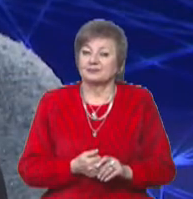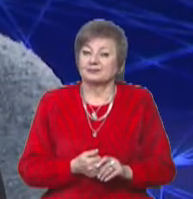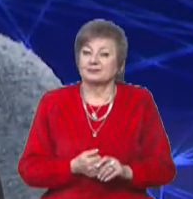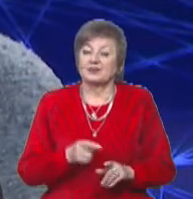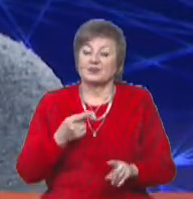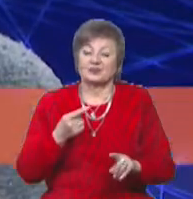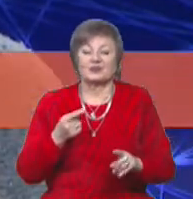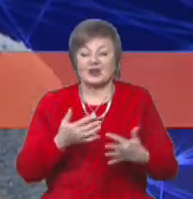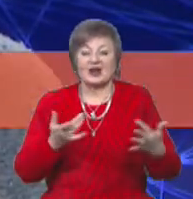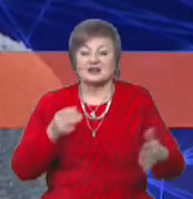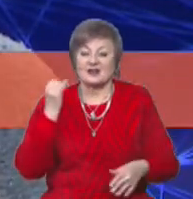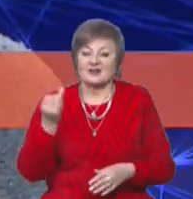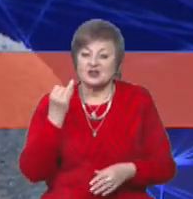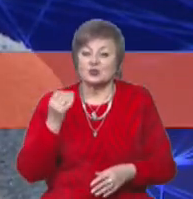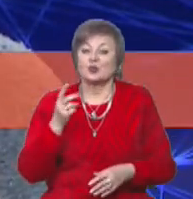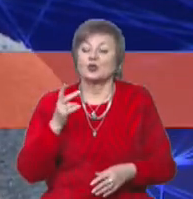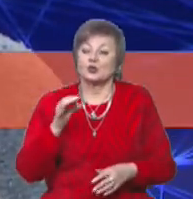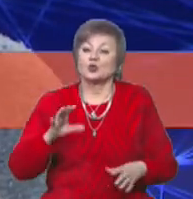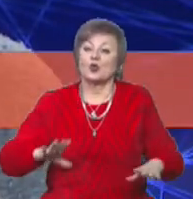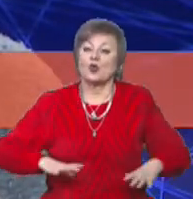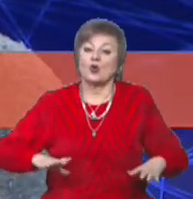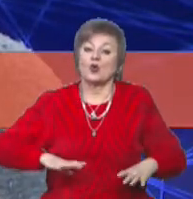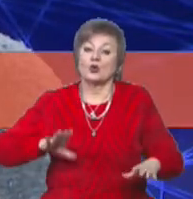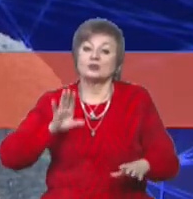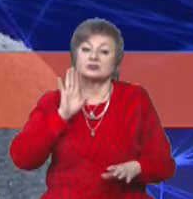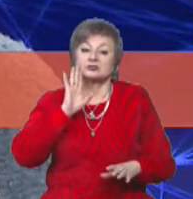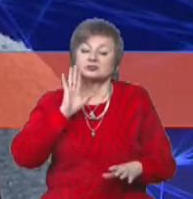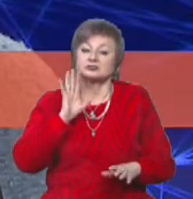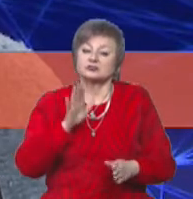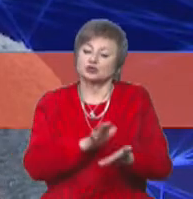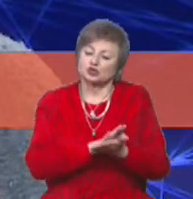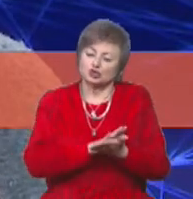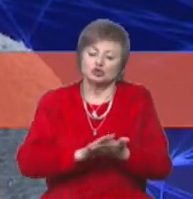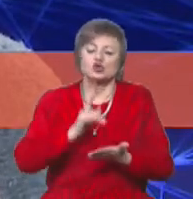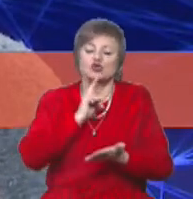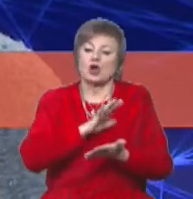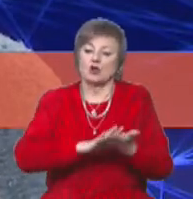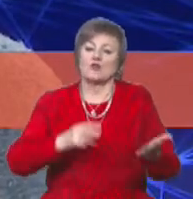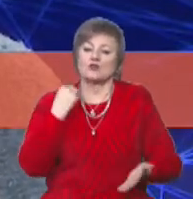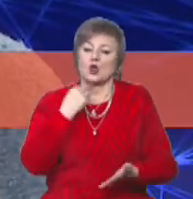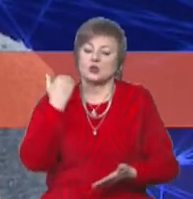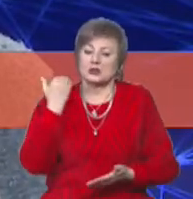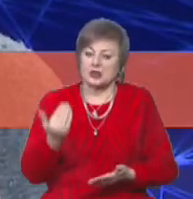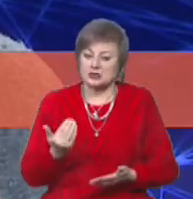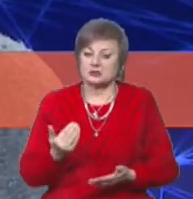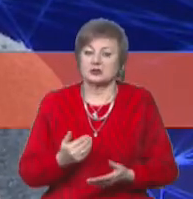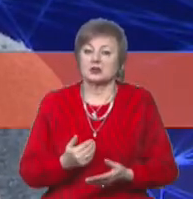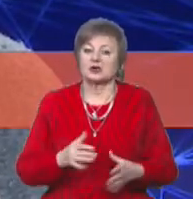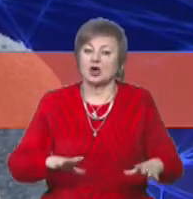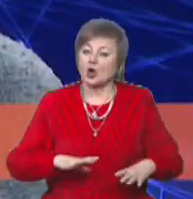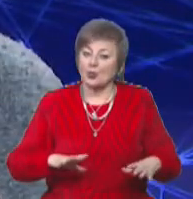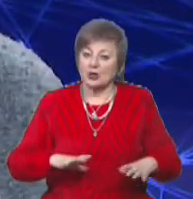цієї історії, але ми придбали просто кобилу. Ось чистокровну англійську верхової англійської породи